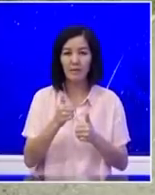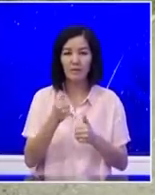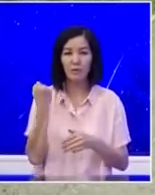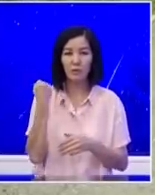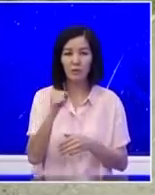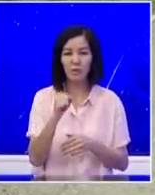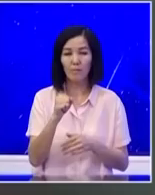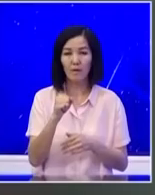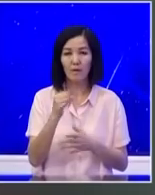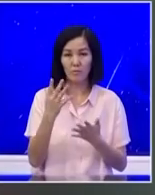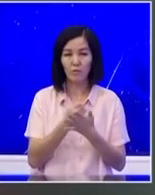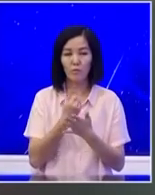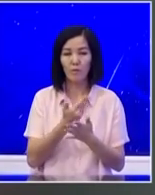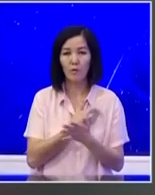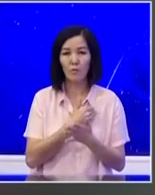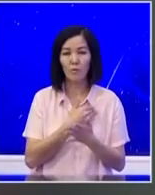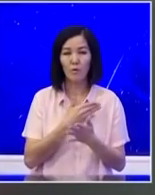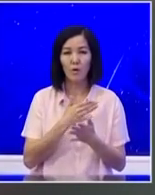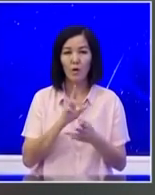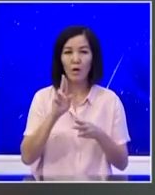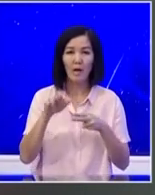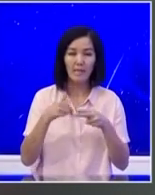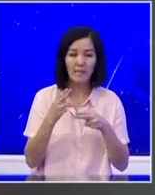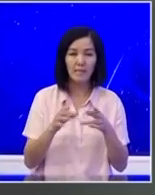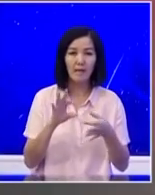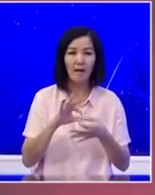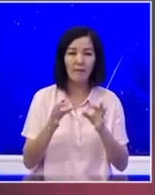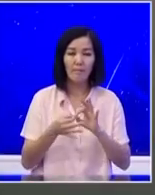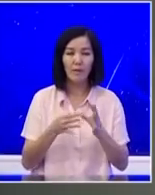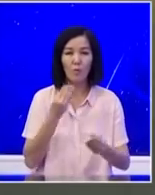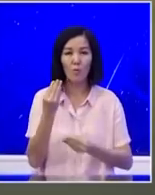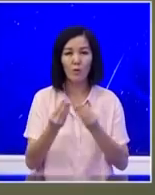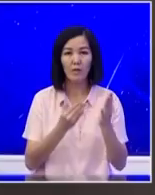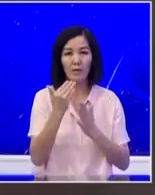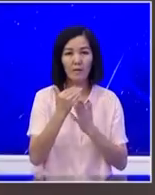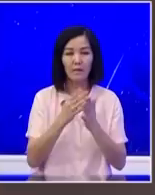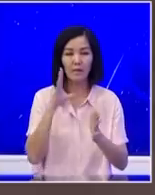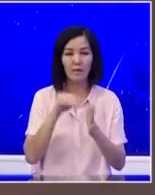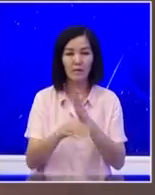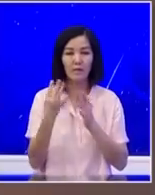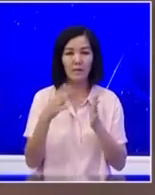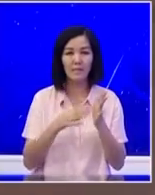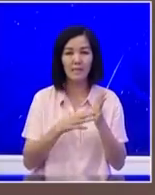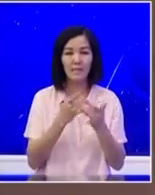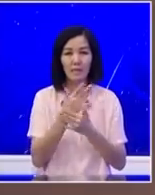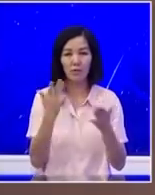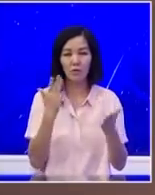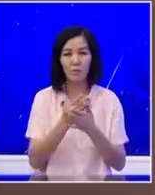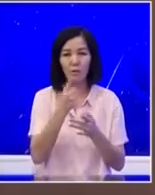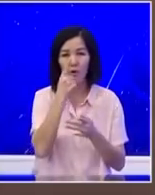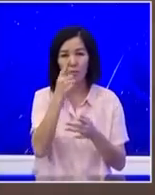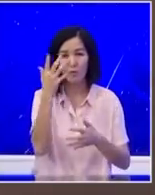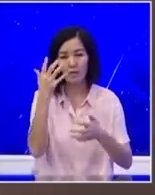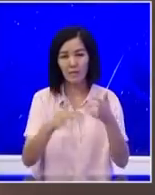жолдама ұтып алу. Женгіл атлетиканың олимпиада ойындарына кірген 48 түрі бар. Жерлестеріміз соның орта және ұзақ қашықтыққа